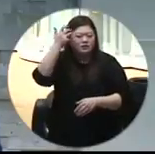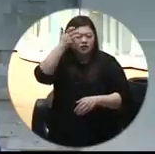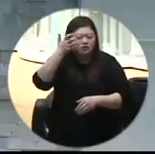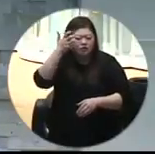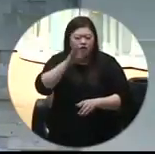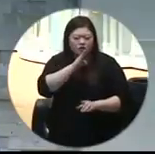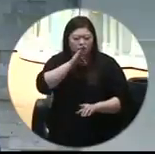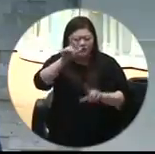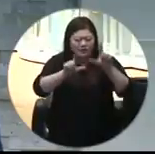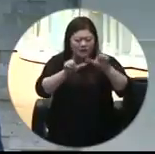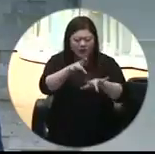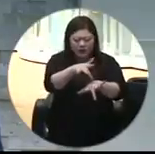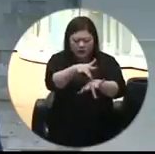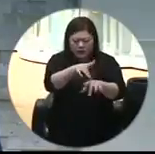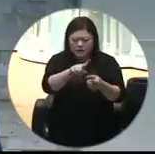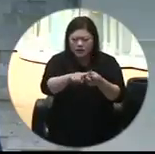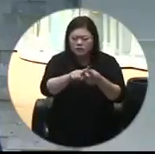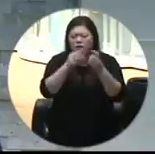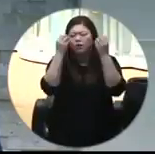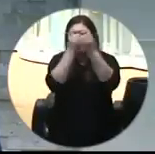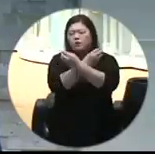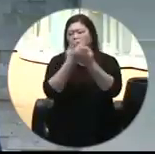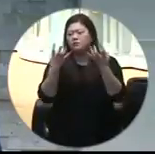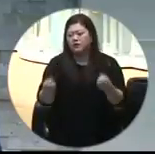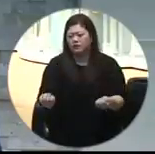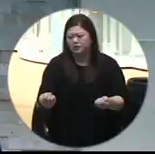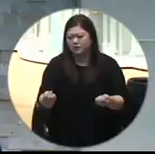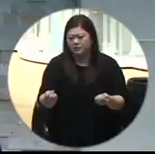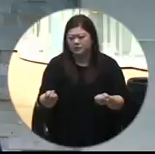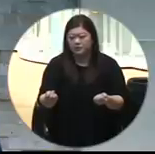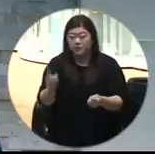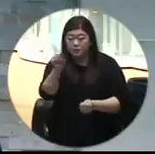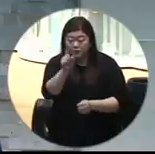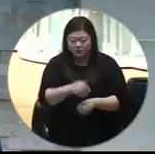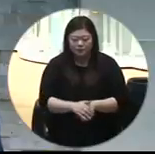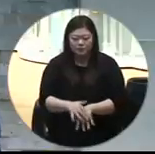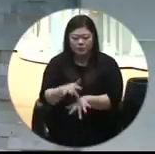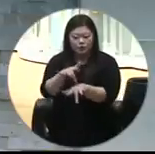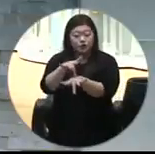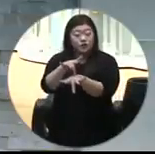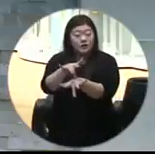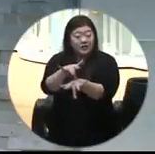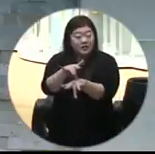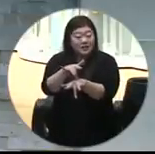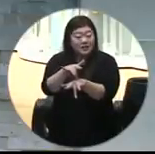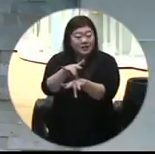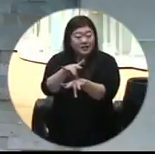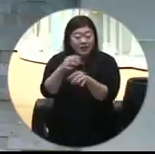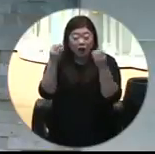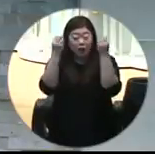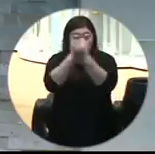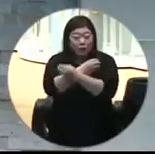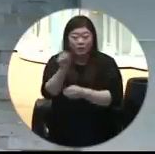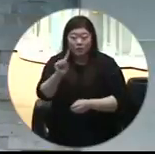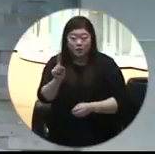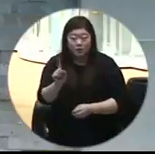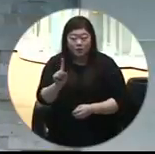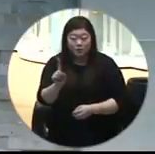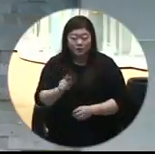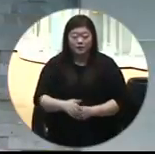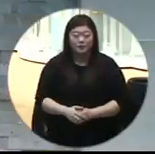사람들이 있습니다. 귀신에 대해서 오해하는 이